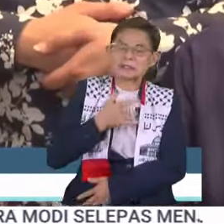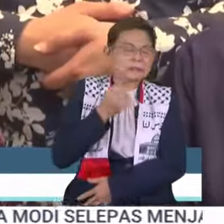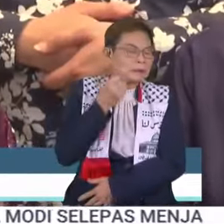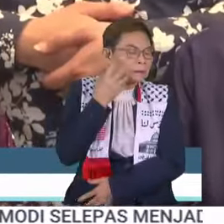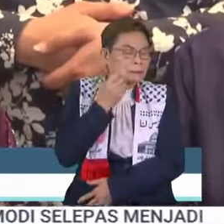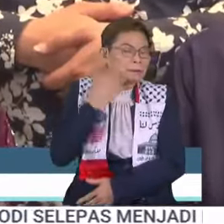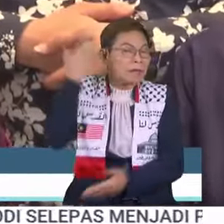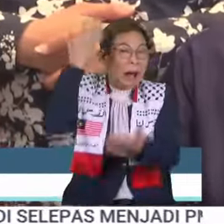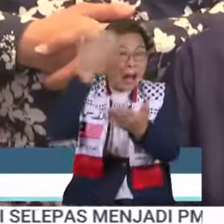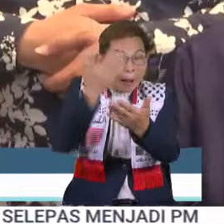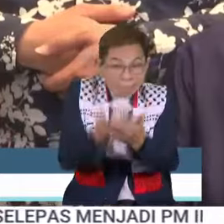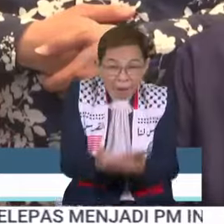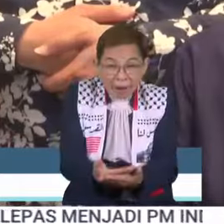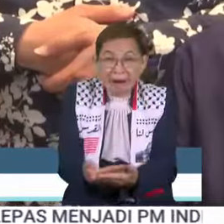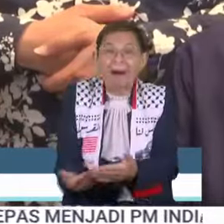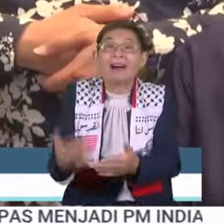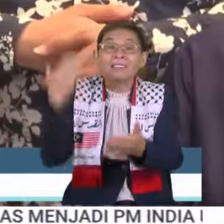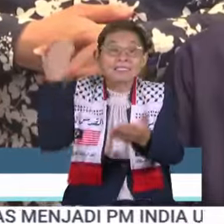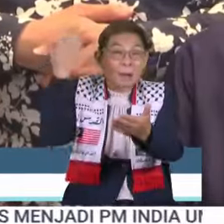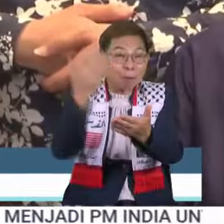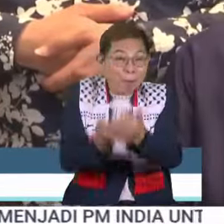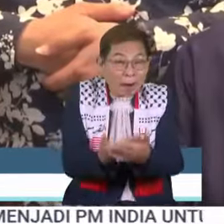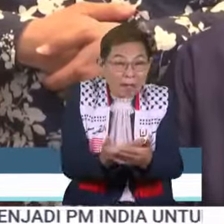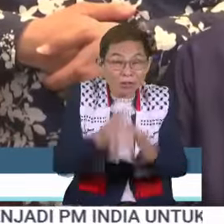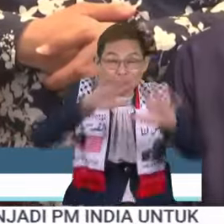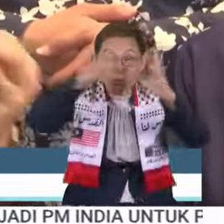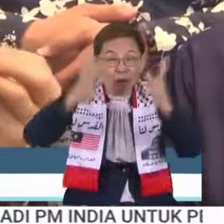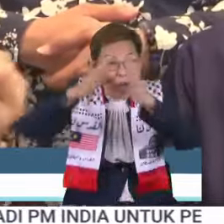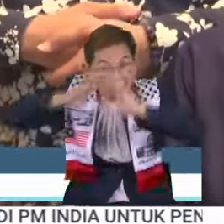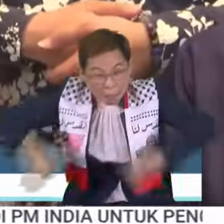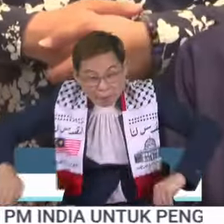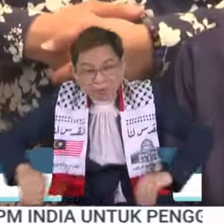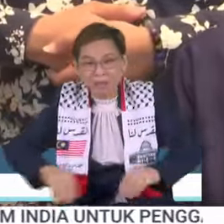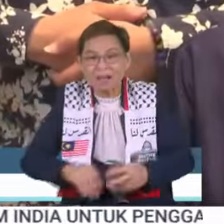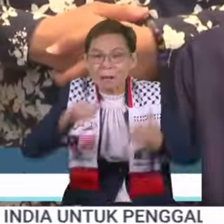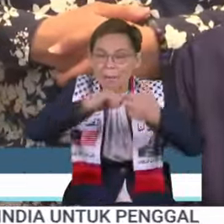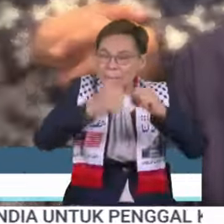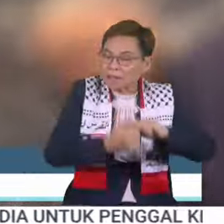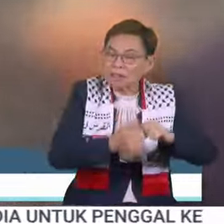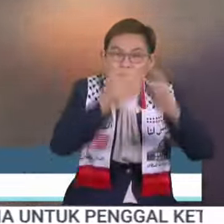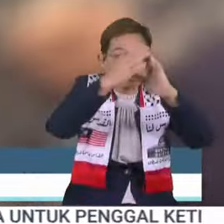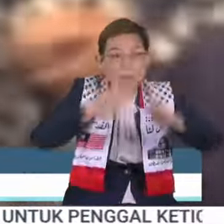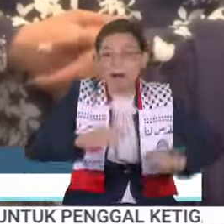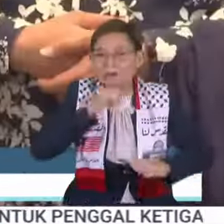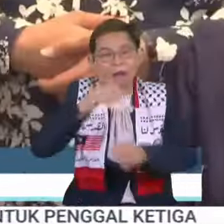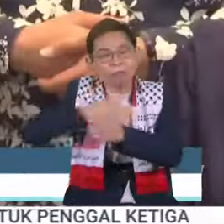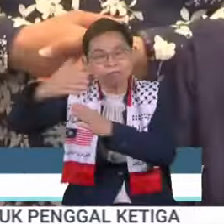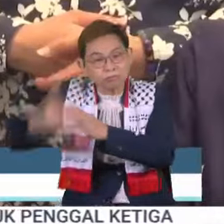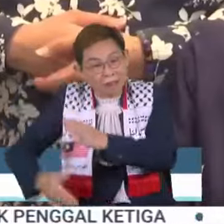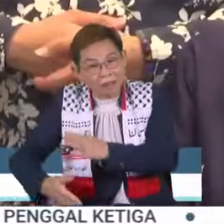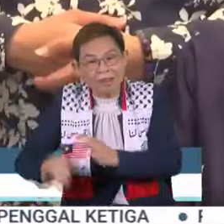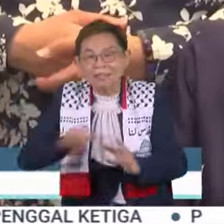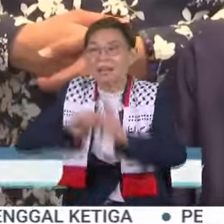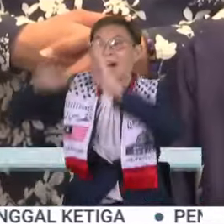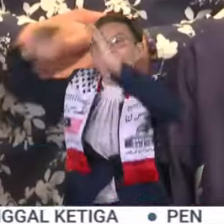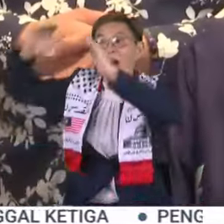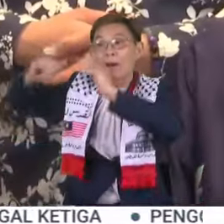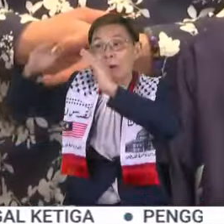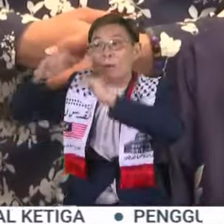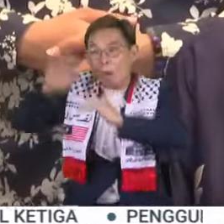kesal sampai hari kiamat pun masalah kekurangan rumah tidak akan mampu selesai. Saya harap semua